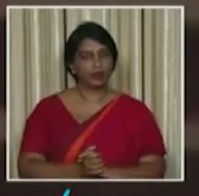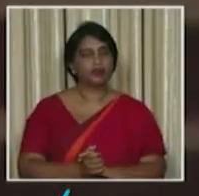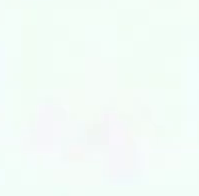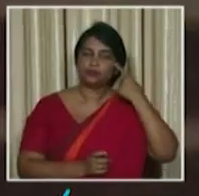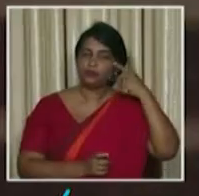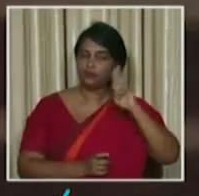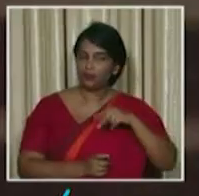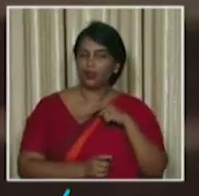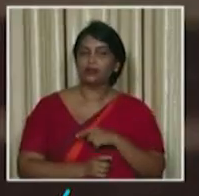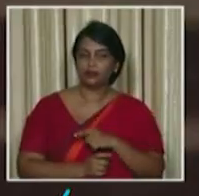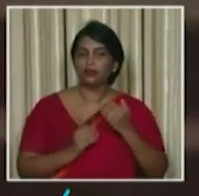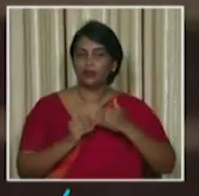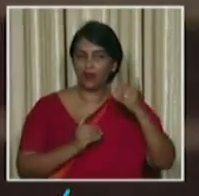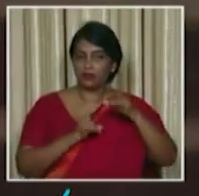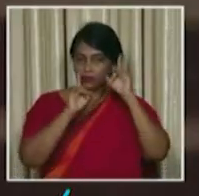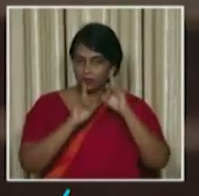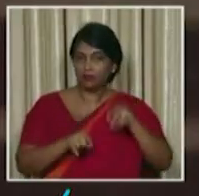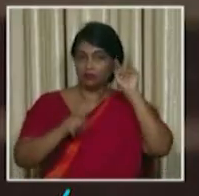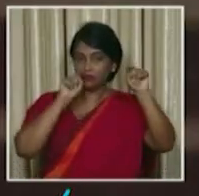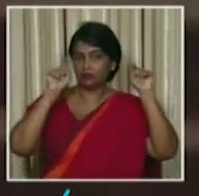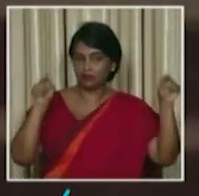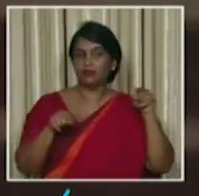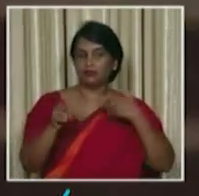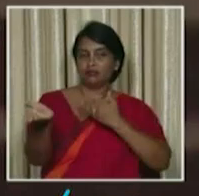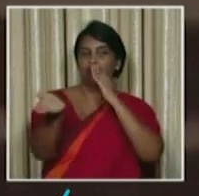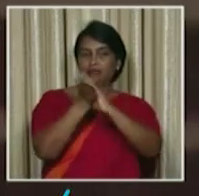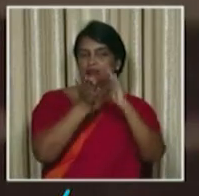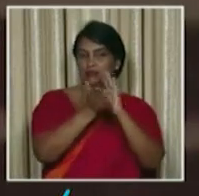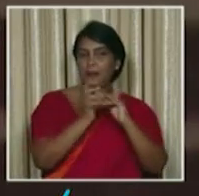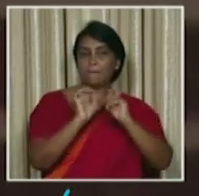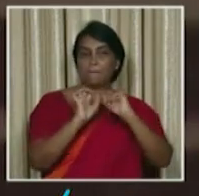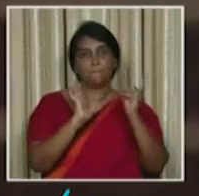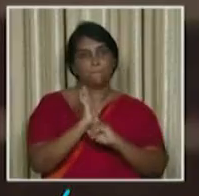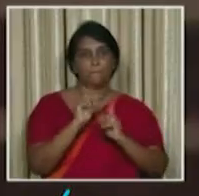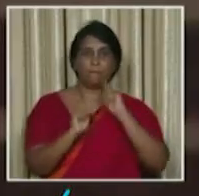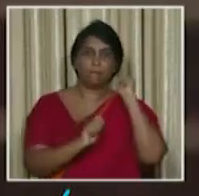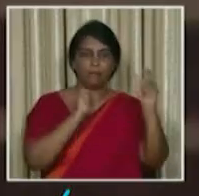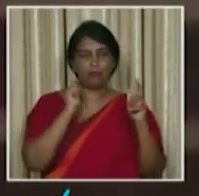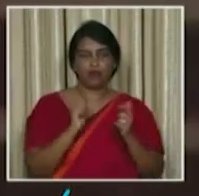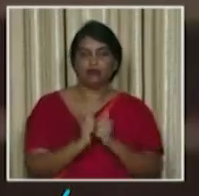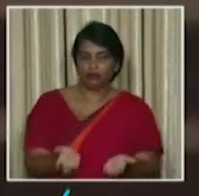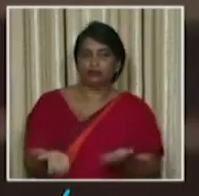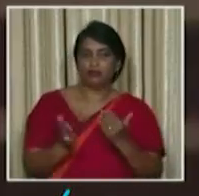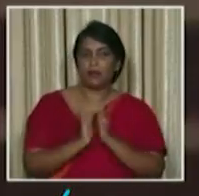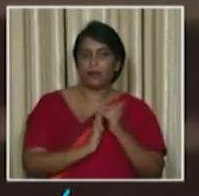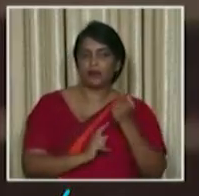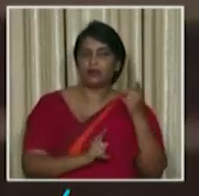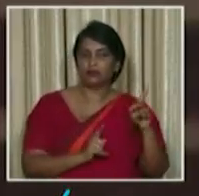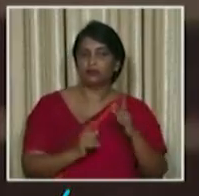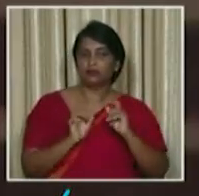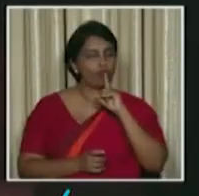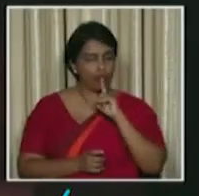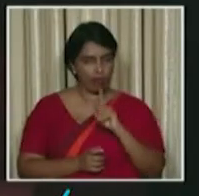විශ්වාස කරනවා එහෙම ඉදිරියේදී ඇති වෙන ස්ථානවලට එතුමාගේ මැදිහත් වීම හරහා බිල ගෙවයි කියලා. මොකද අපිත් උනන්දු කරනවා අපේ පන්සල් වලට ඒ වගේ දේවල්